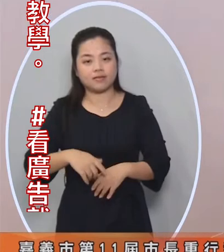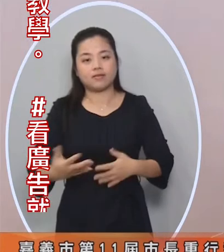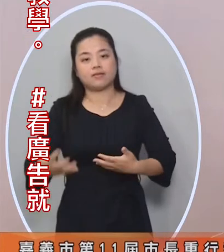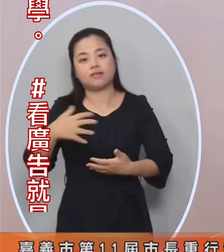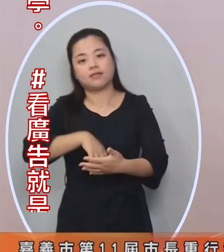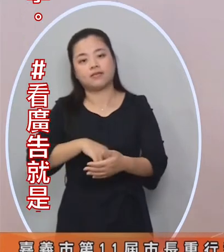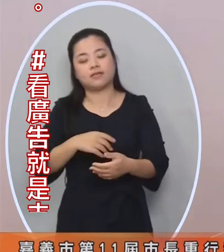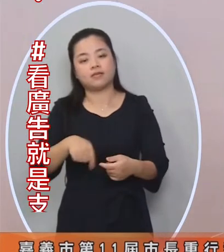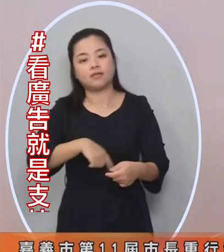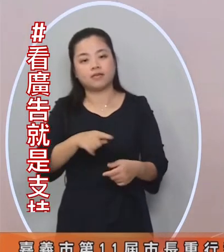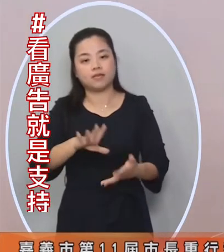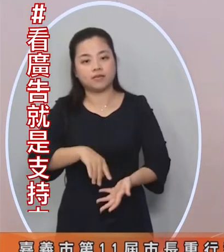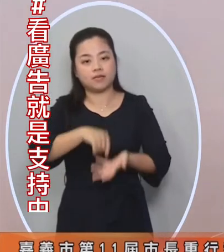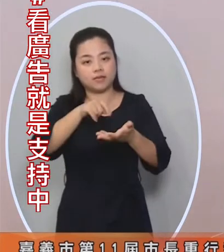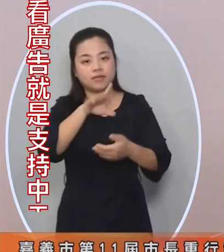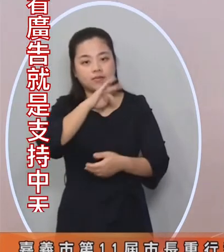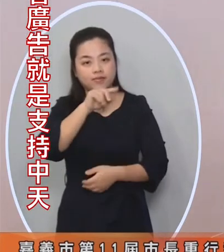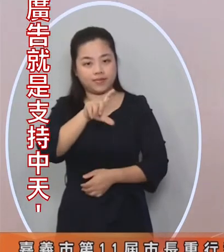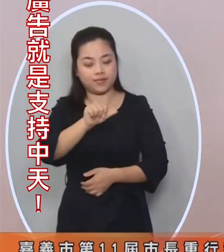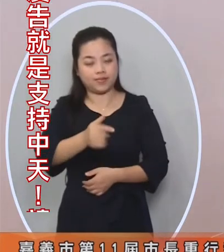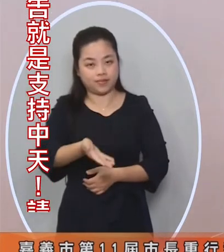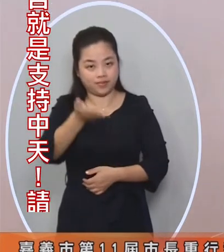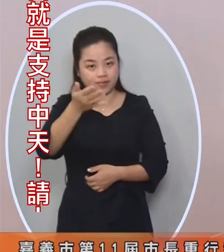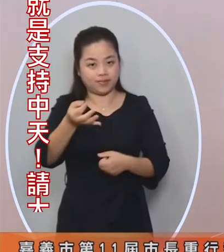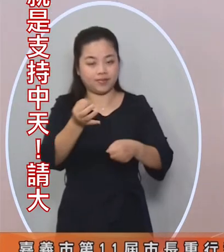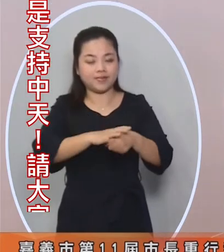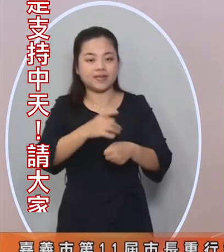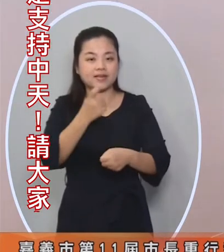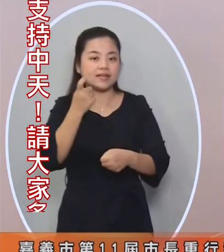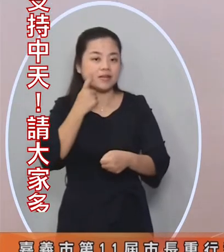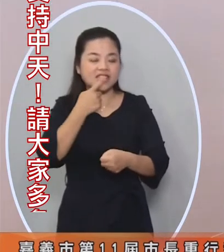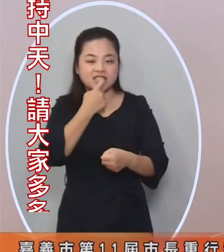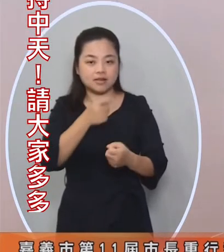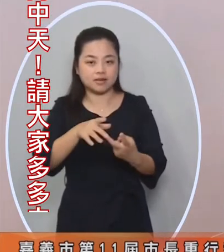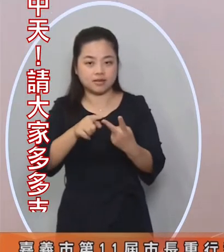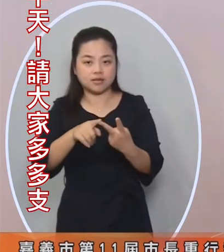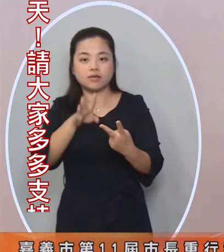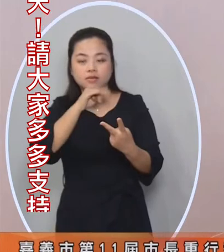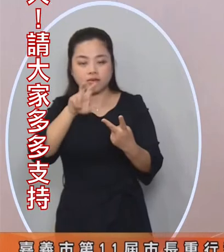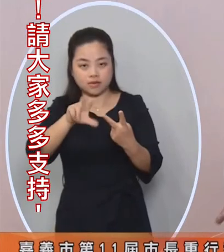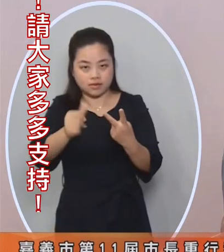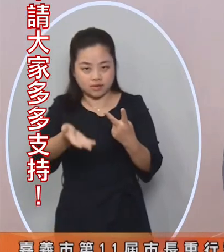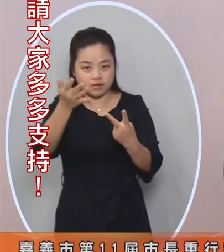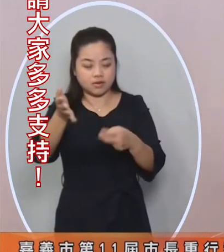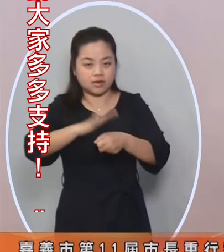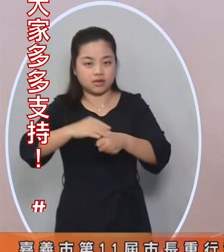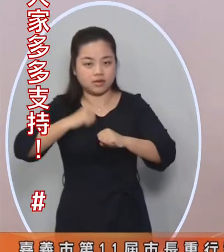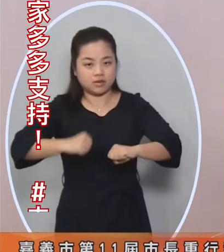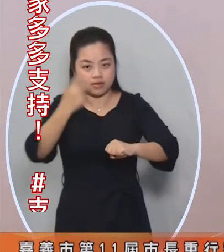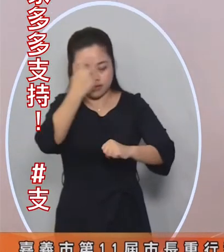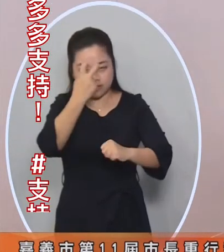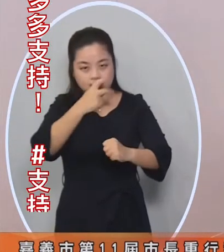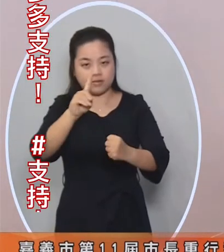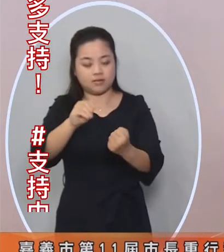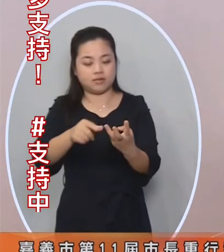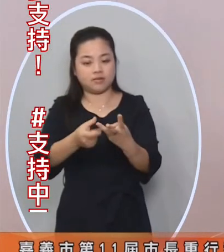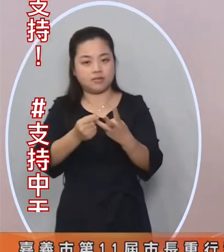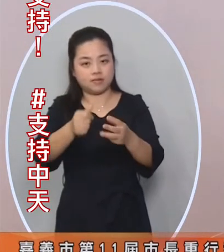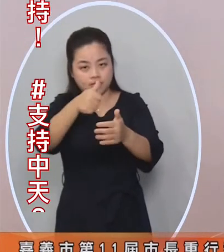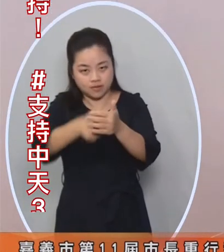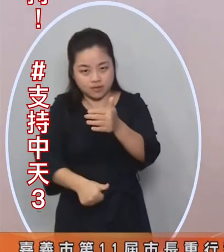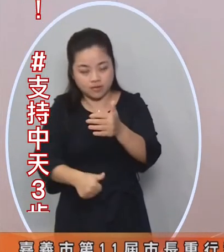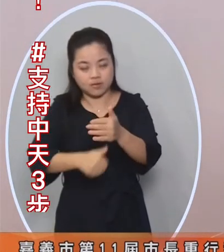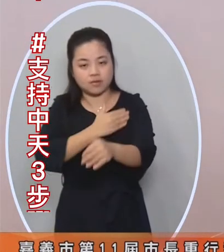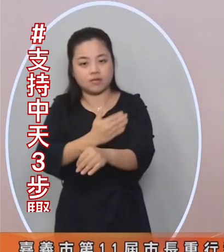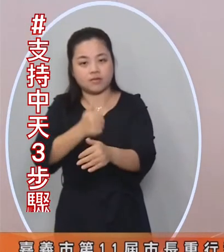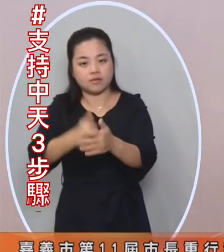刚刚提出的65岁以上补助他的假牙，75岁以上的补助健康检查10,000元，生育补助